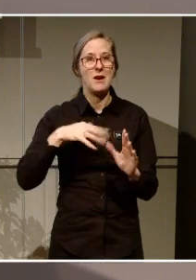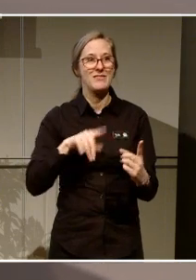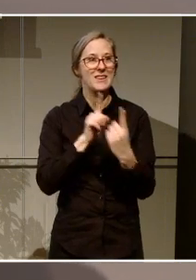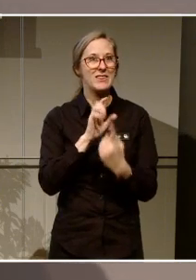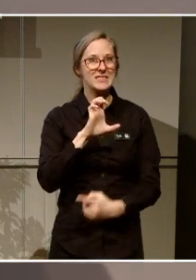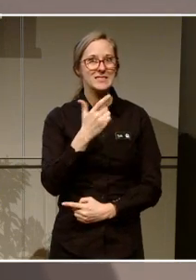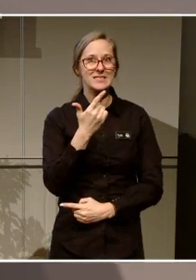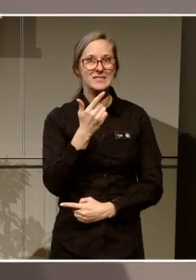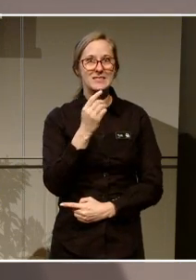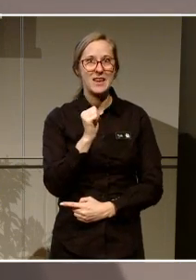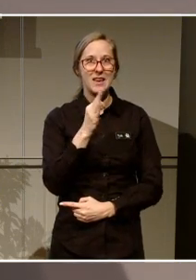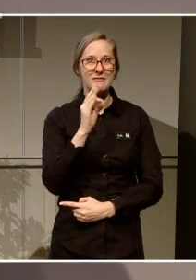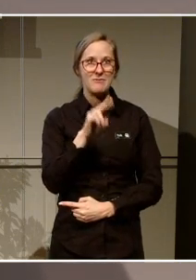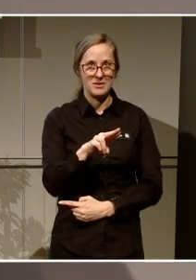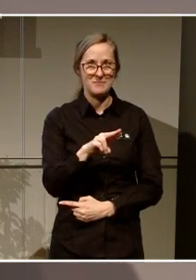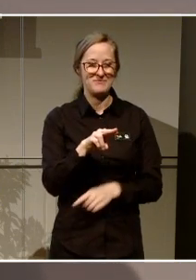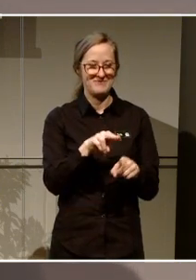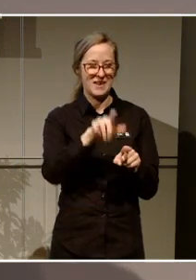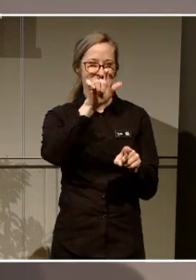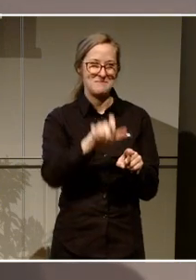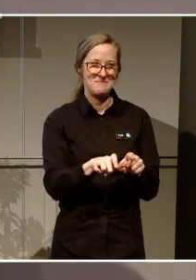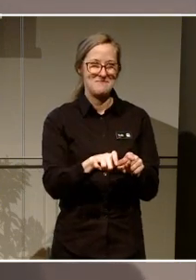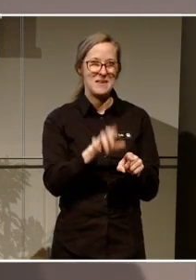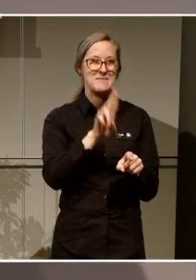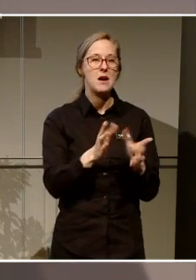Stefan. Stefan är en robot som jobbar på